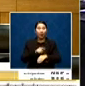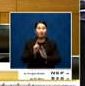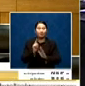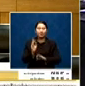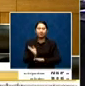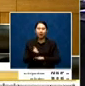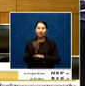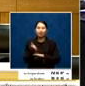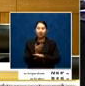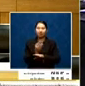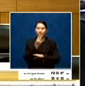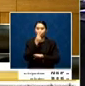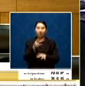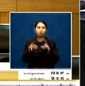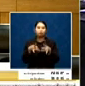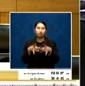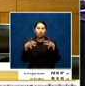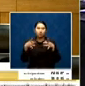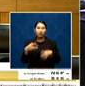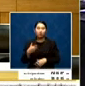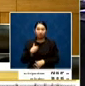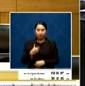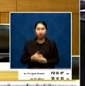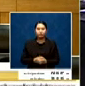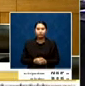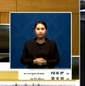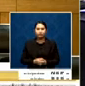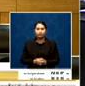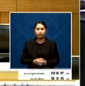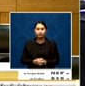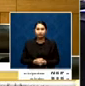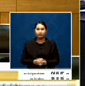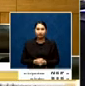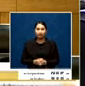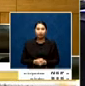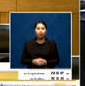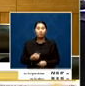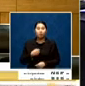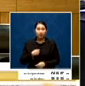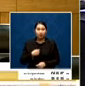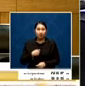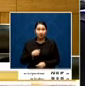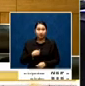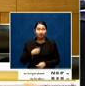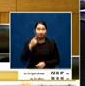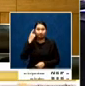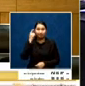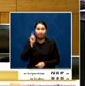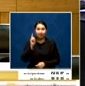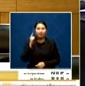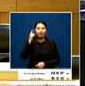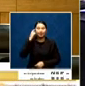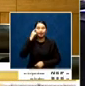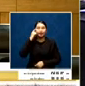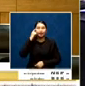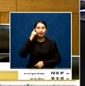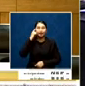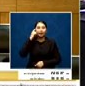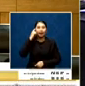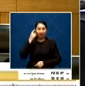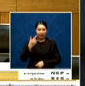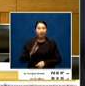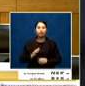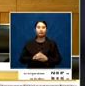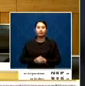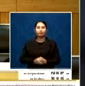เรื่องนี้ในการหวังว่าปีศาจตัวเนี้ยมันจะทำให้คนกลัวแล้วทำให้พิธาไม่ได้เป็นนายกกลายเป็นว่าผมว่